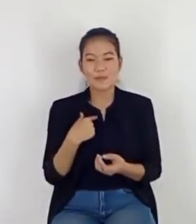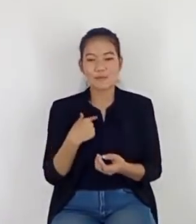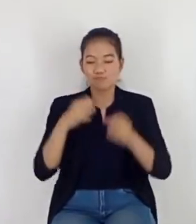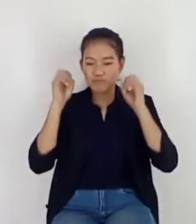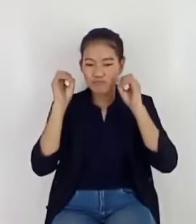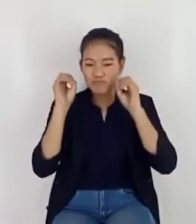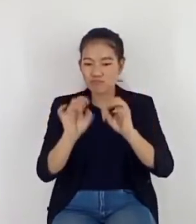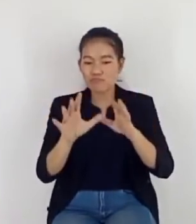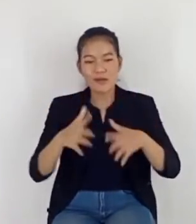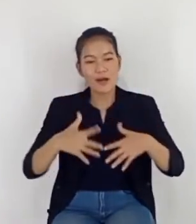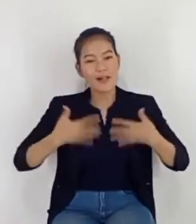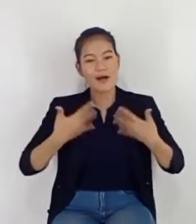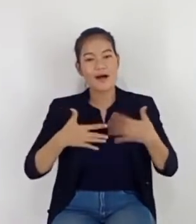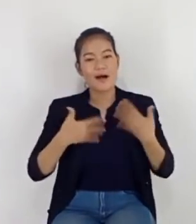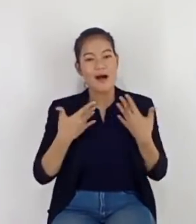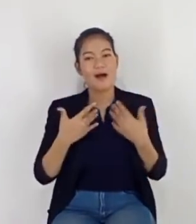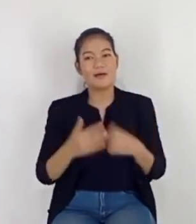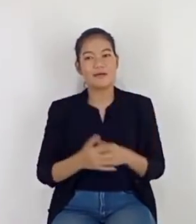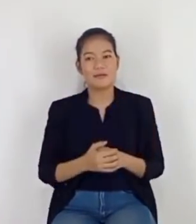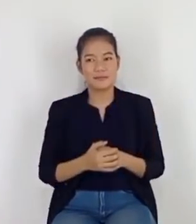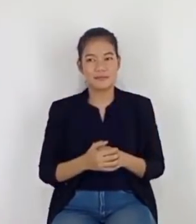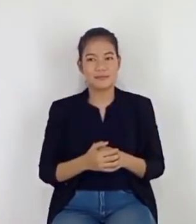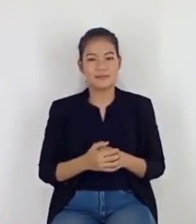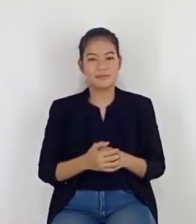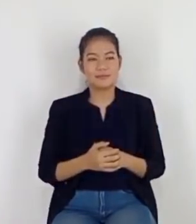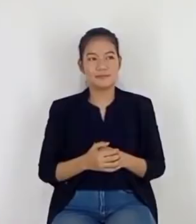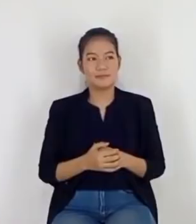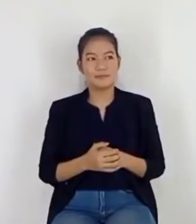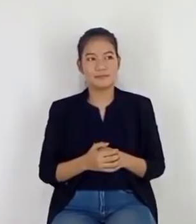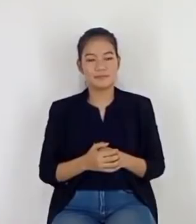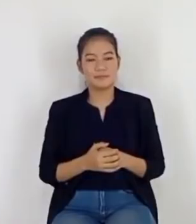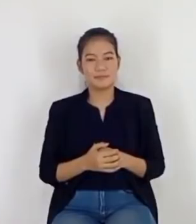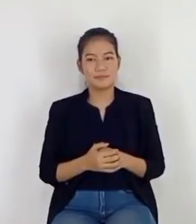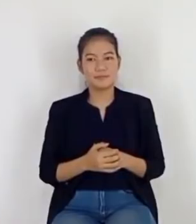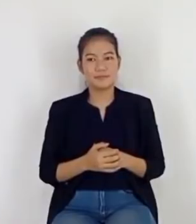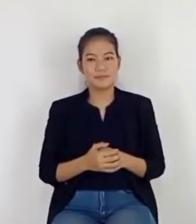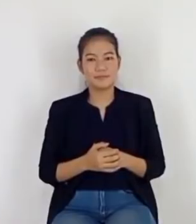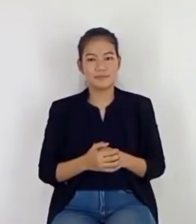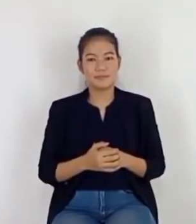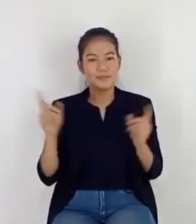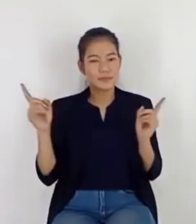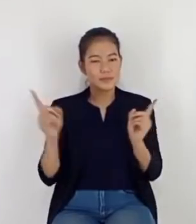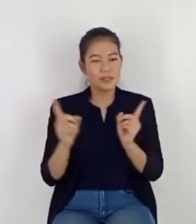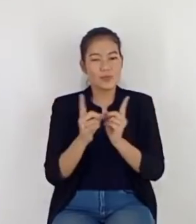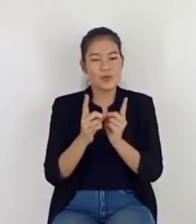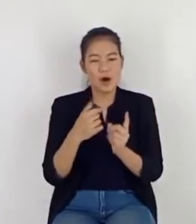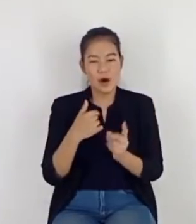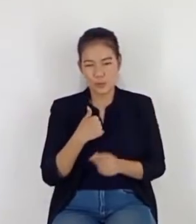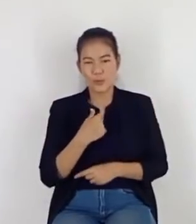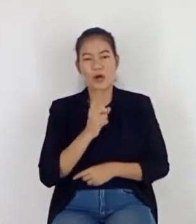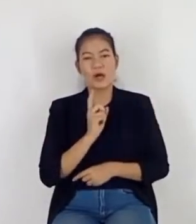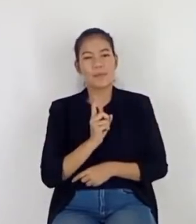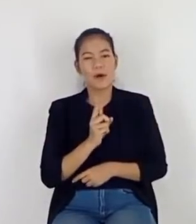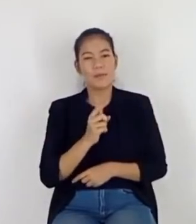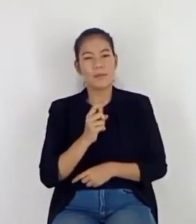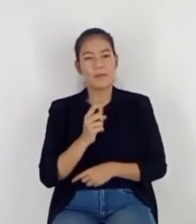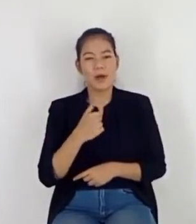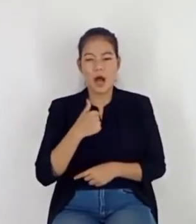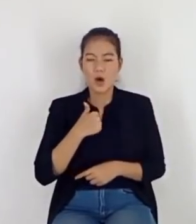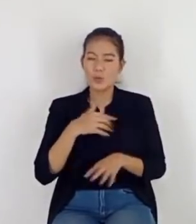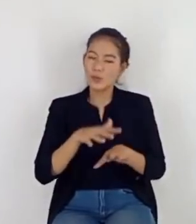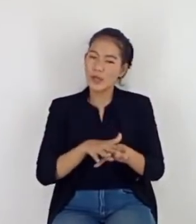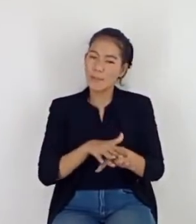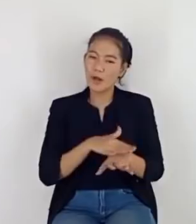kepadamu. Pikulah kuk yang kupasang dan belajarlah padaku. Karena aku lemah lembut